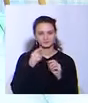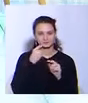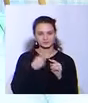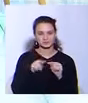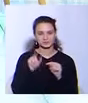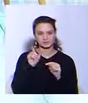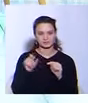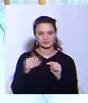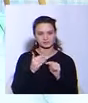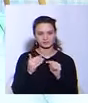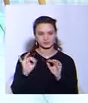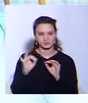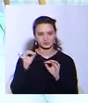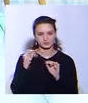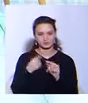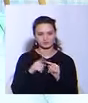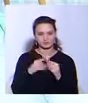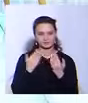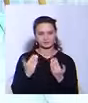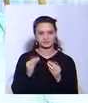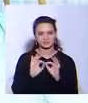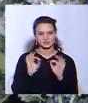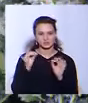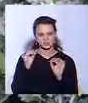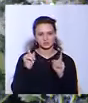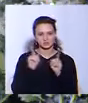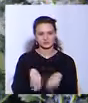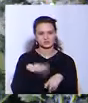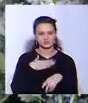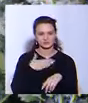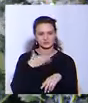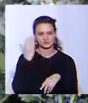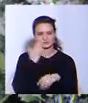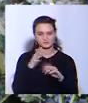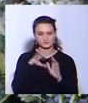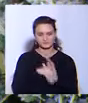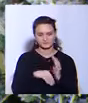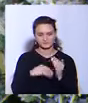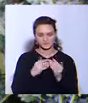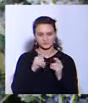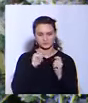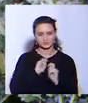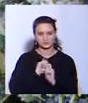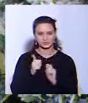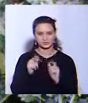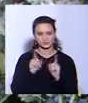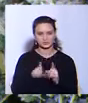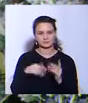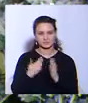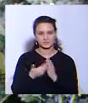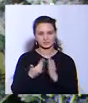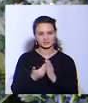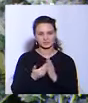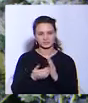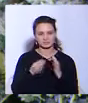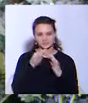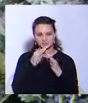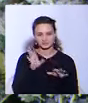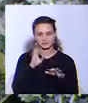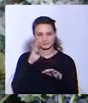არის ადამიანური ისტორიები. და თქვენი ისტორიაც არის ჩვენთვის და საზოგადოებისთვის საჩუქარი, როგორც მაგალითი